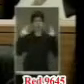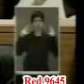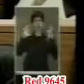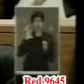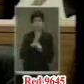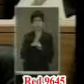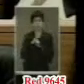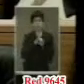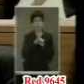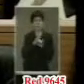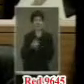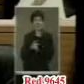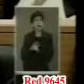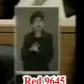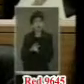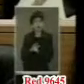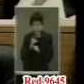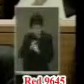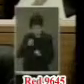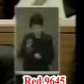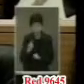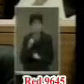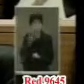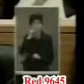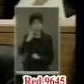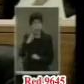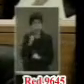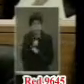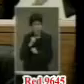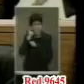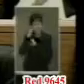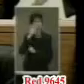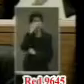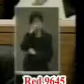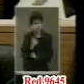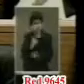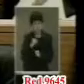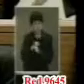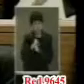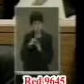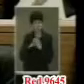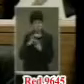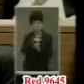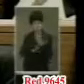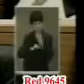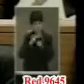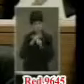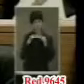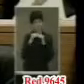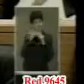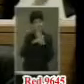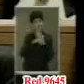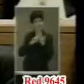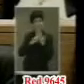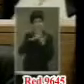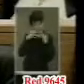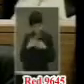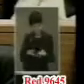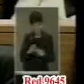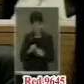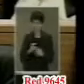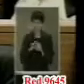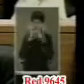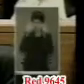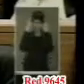ทันทีและพันธมิตรมาฟื้นชีวิตในวันไหนกับท่านประธานที่เคารพในวันที่ประเทศเป็นประชาธิปไตยในวันแร